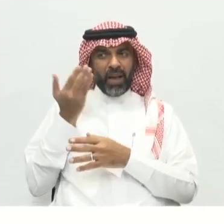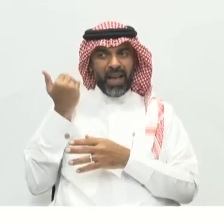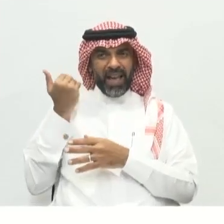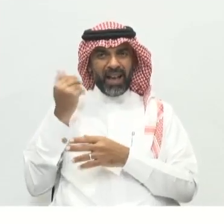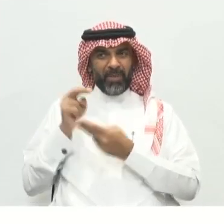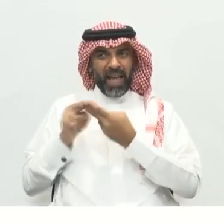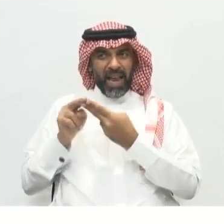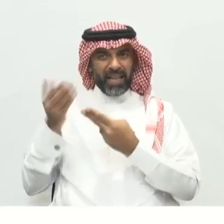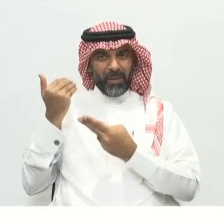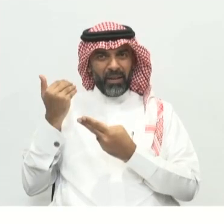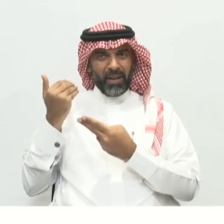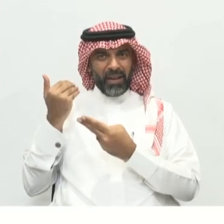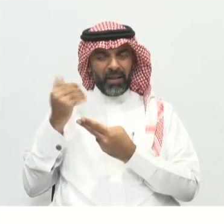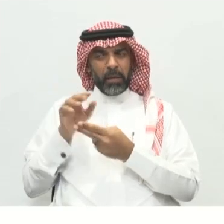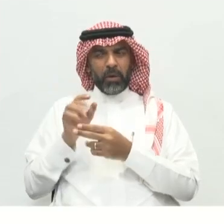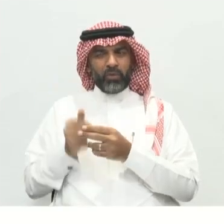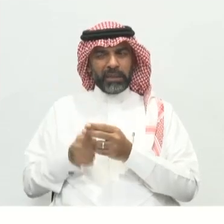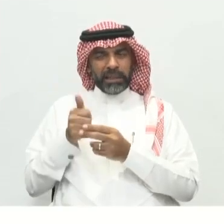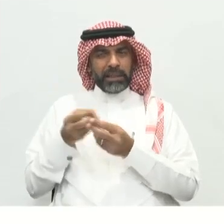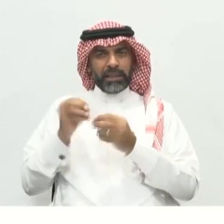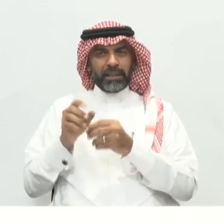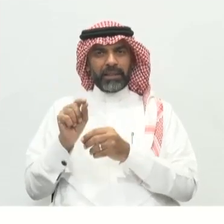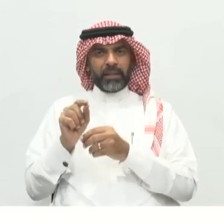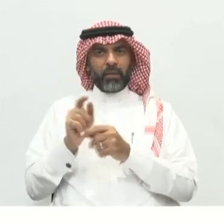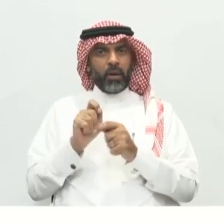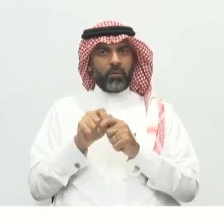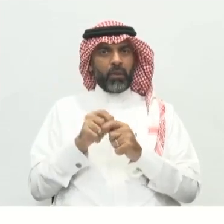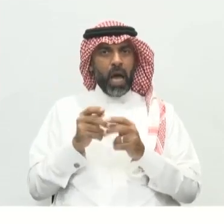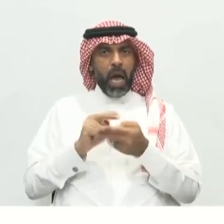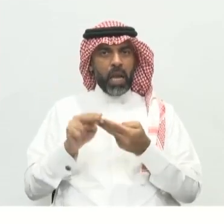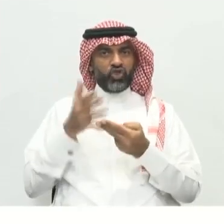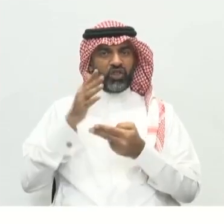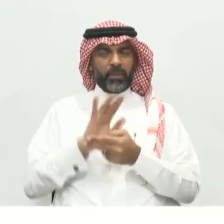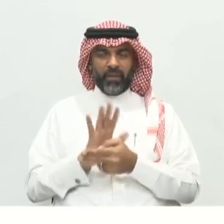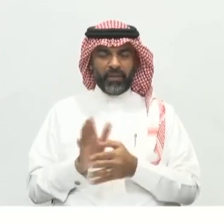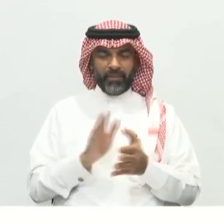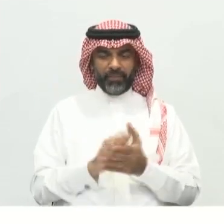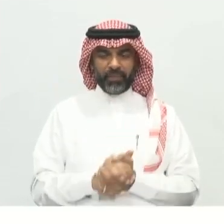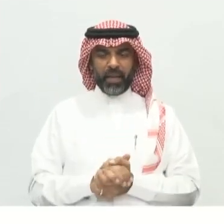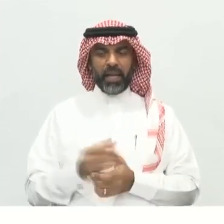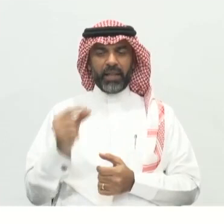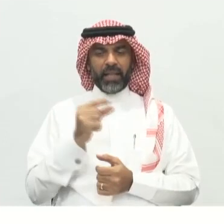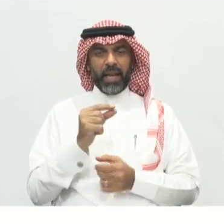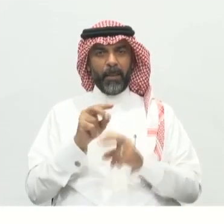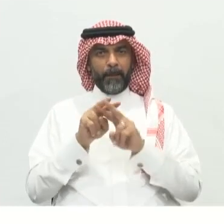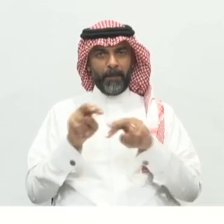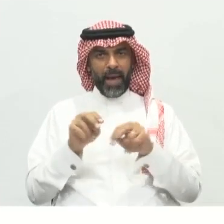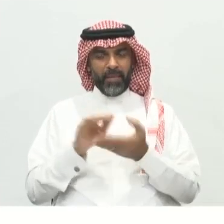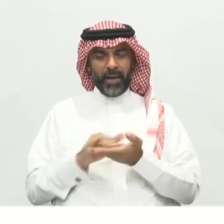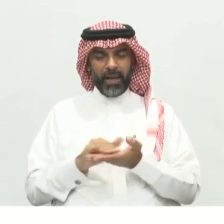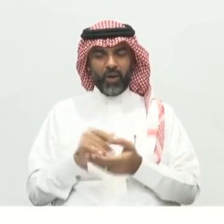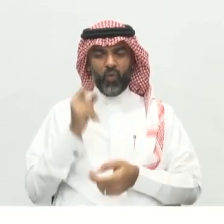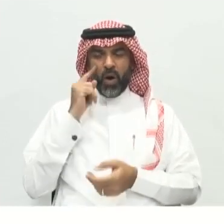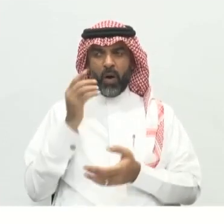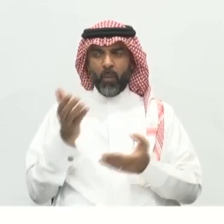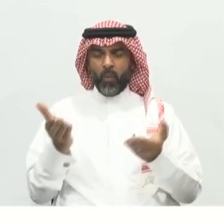بانتاج حلول اضافيه ايضا تعرفنا على كيفيه كتا كتابه هذه الداله الخاصه بالبحث المحلي قمنا بعمل مقارنه